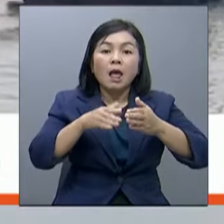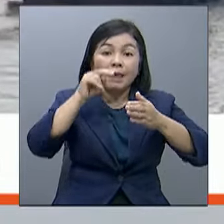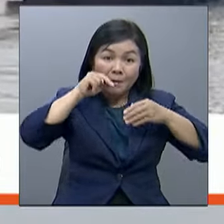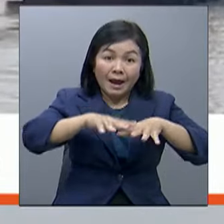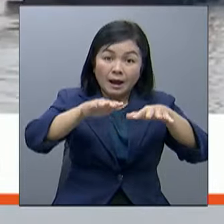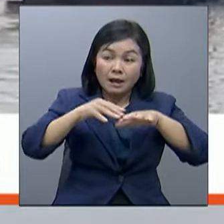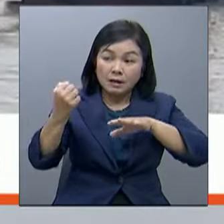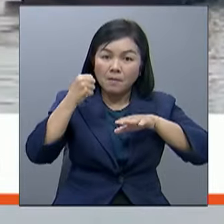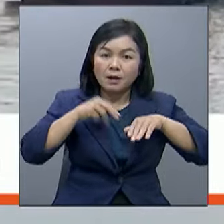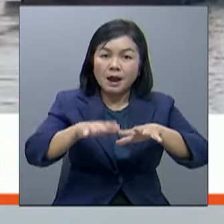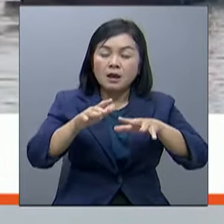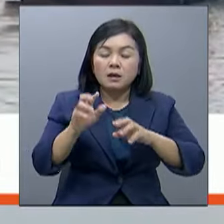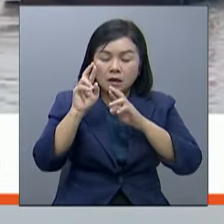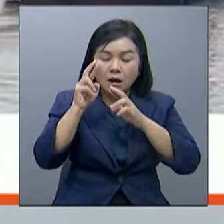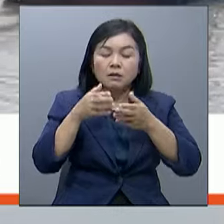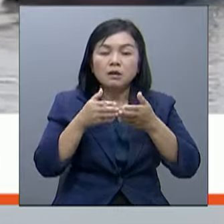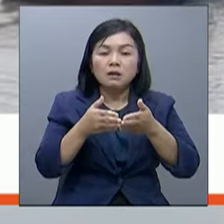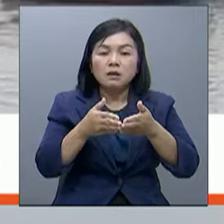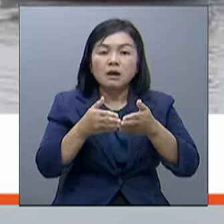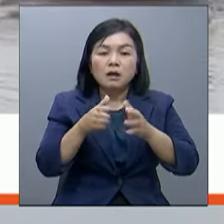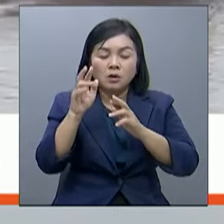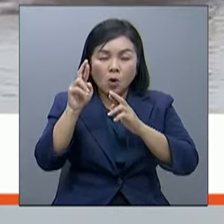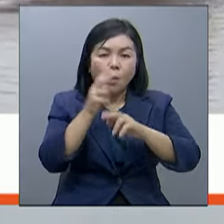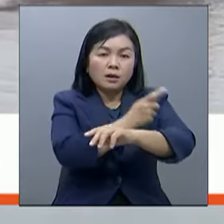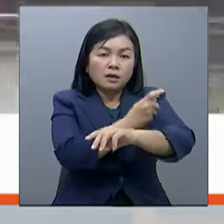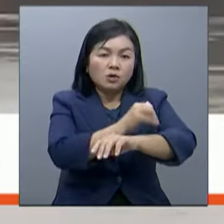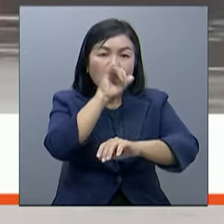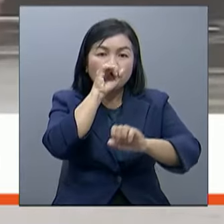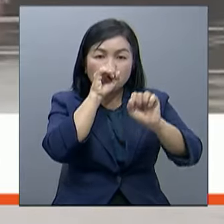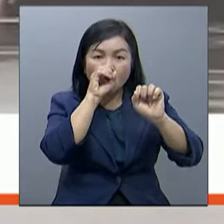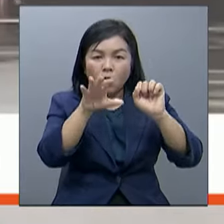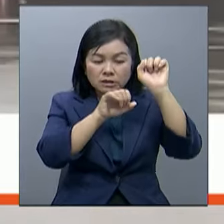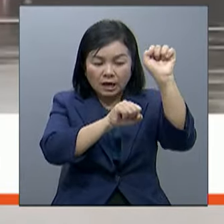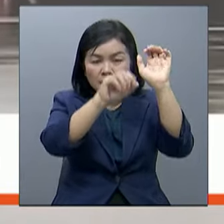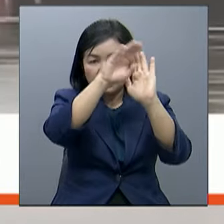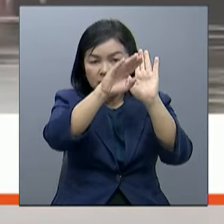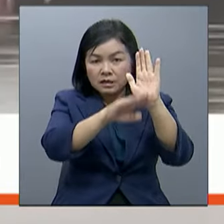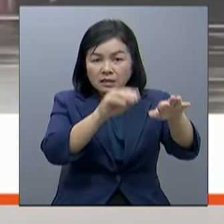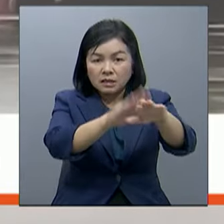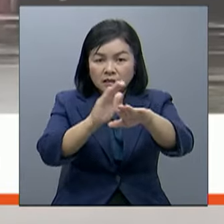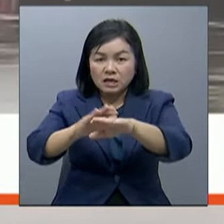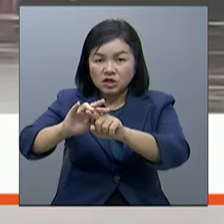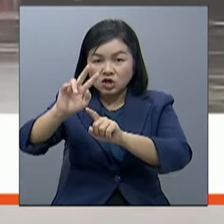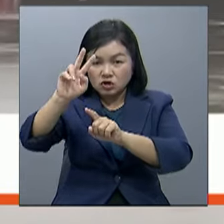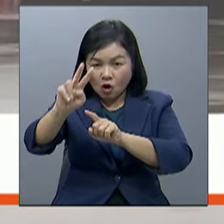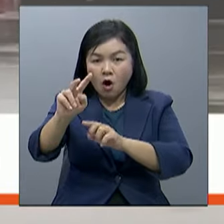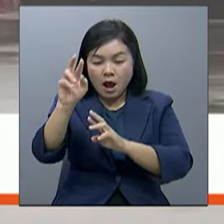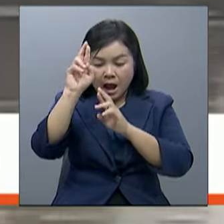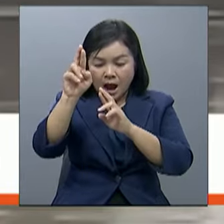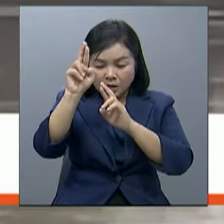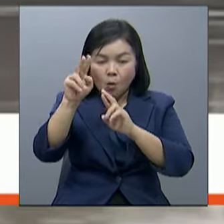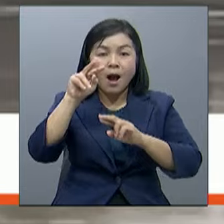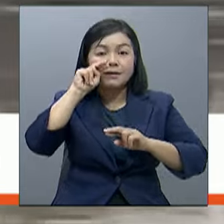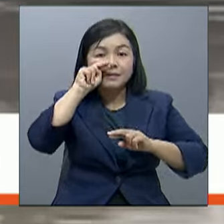ค่ะส้างสำนักงานเจ้าท่าภูมิภาคสาขาอยุธยาออกประกาศเตือนฉบับที่ 2นะคะเรื่องการควบคุมการเดินเรือในแม่น้ำ